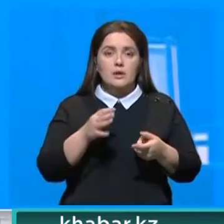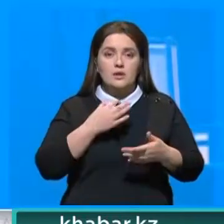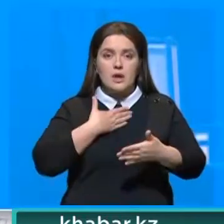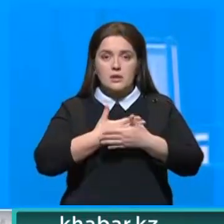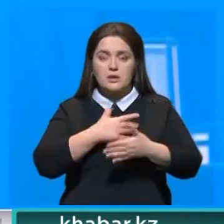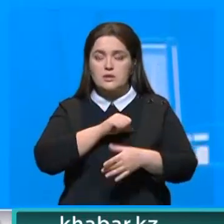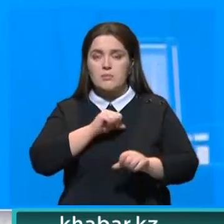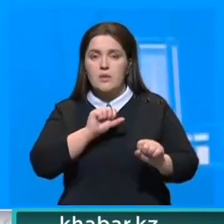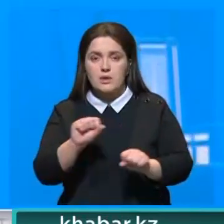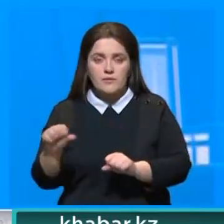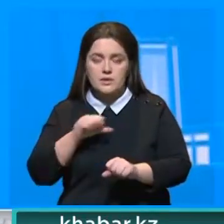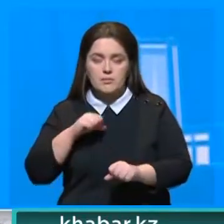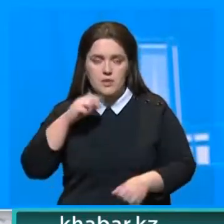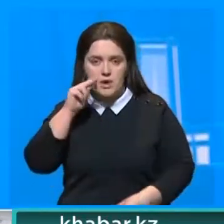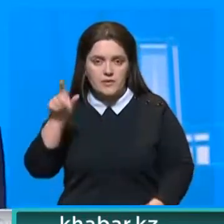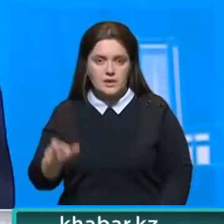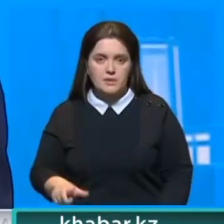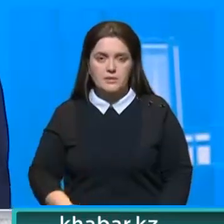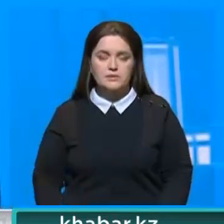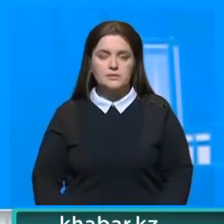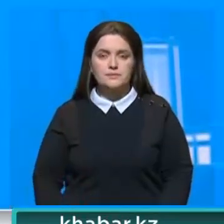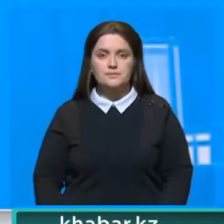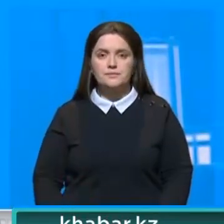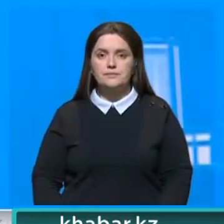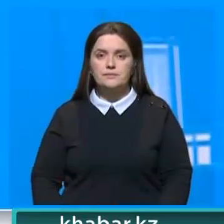самих адвокатов и самих обвиняемых.